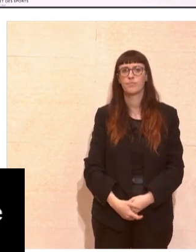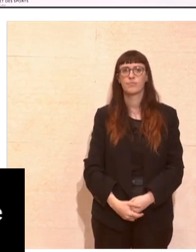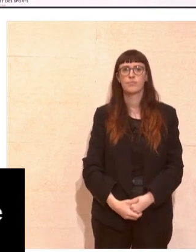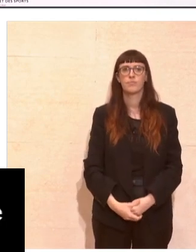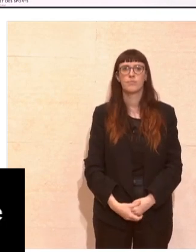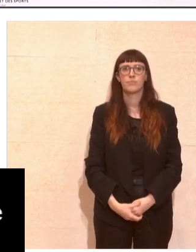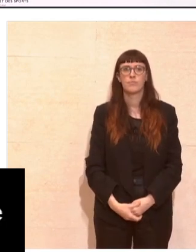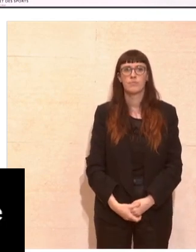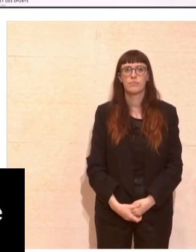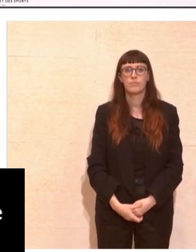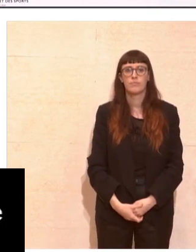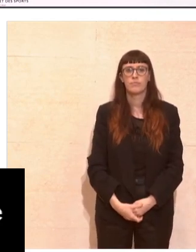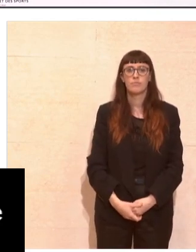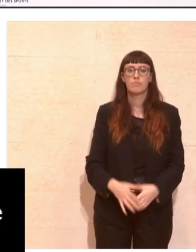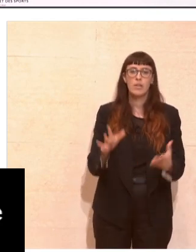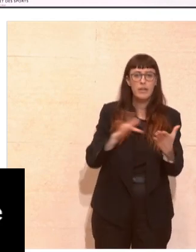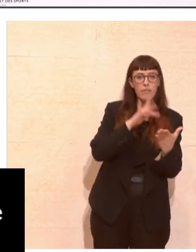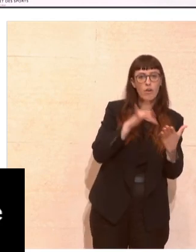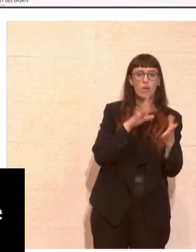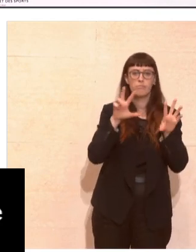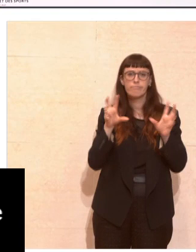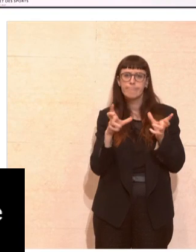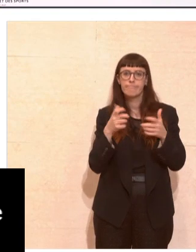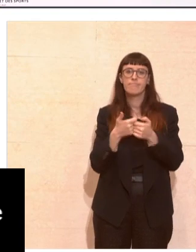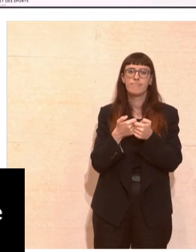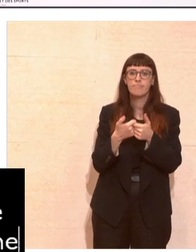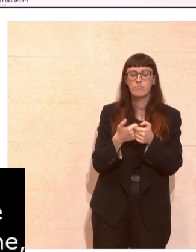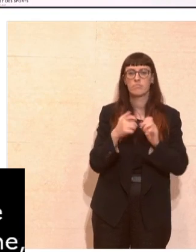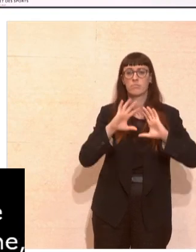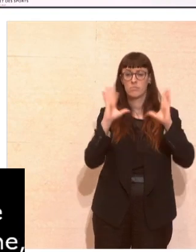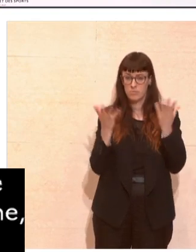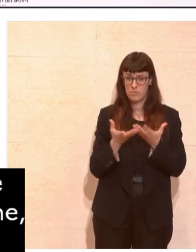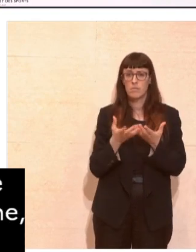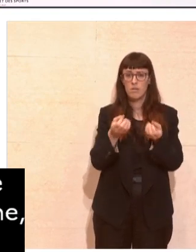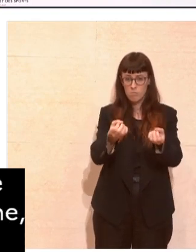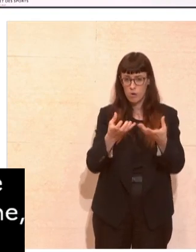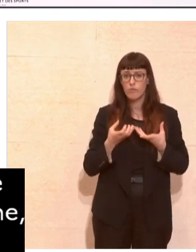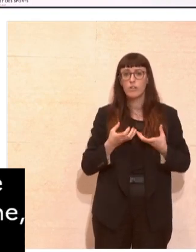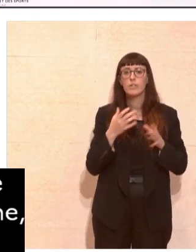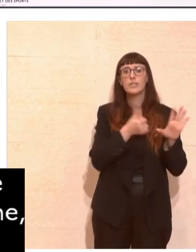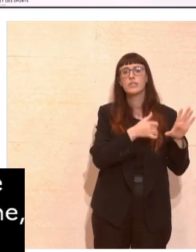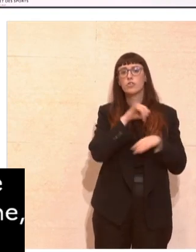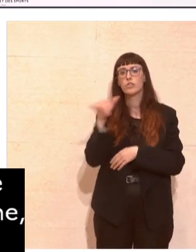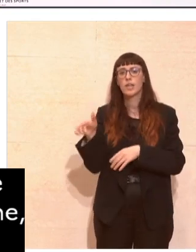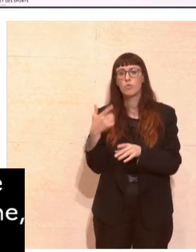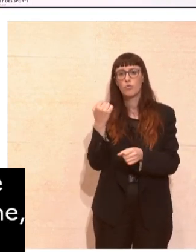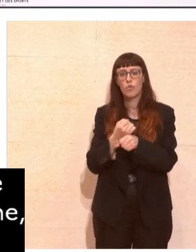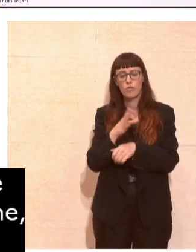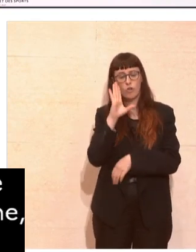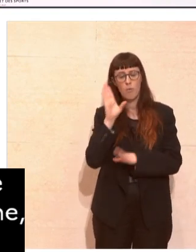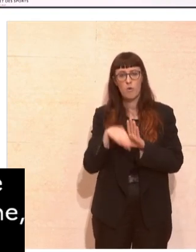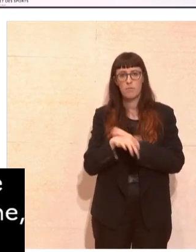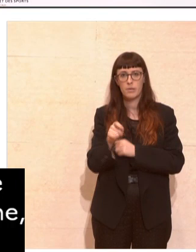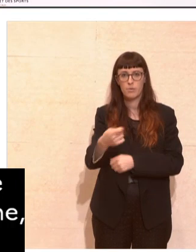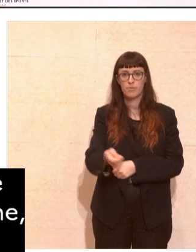contre, l'ensemble des écrans, téléphones, TV, etc., consoles, affecte significativement le sommeil des enfants de 6 et 12 ans et on